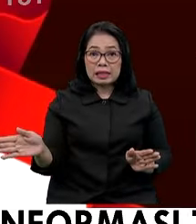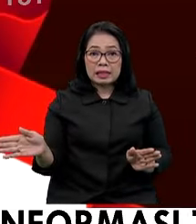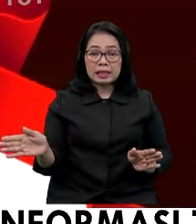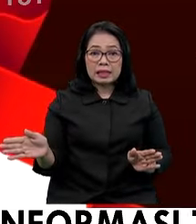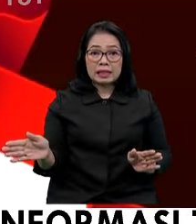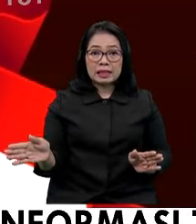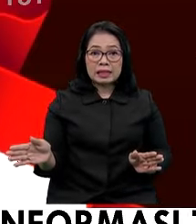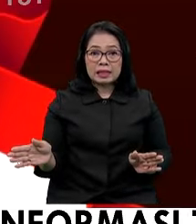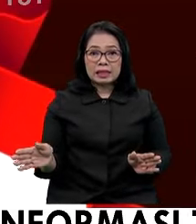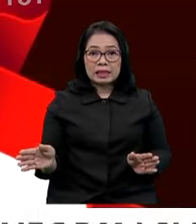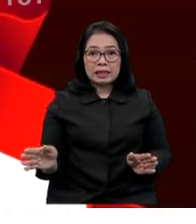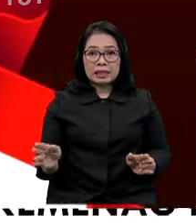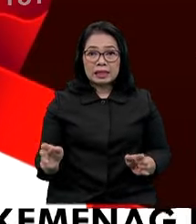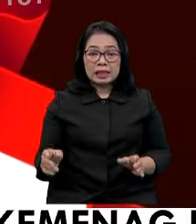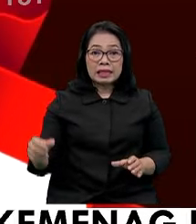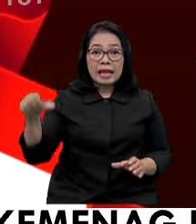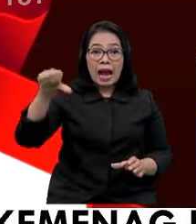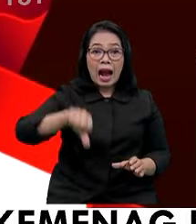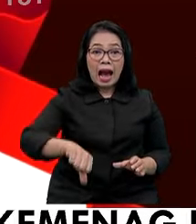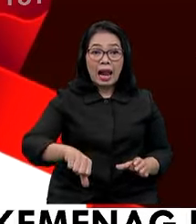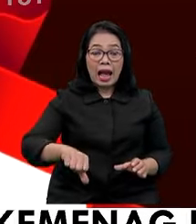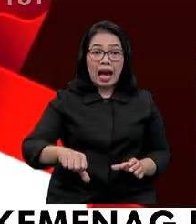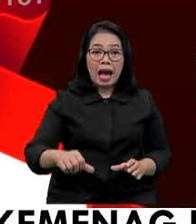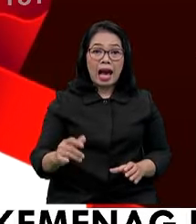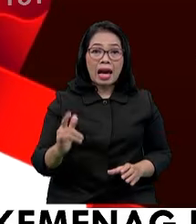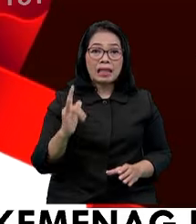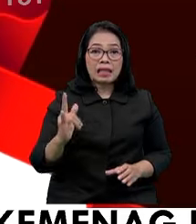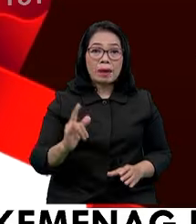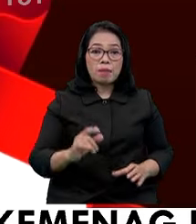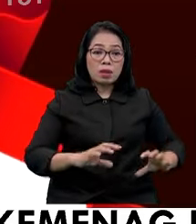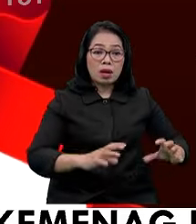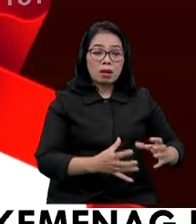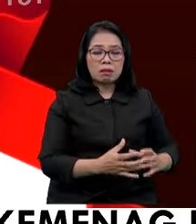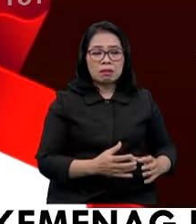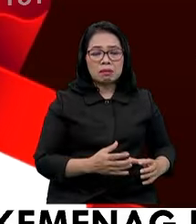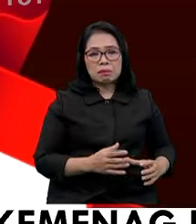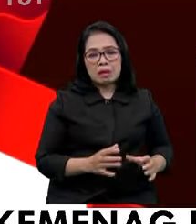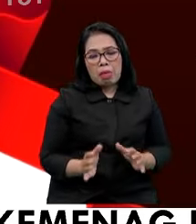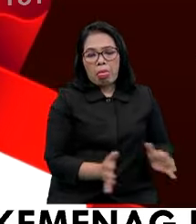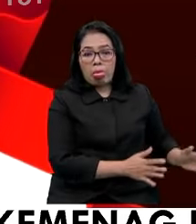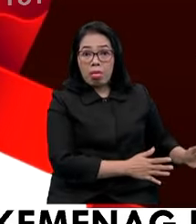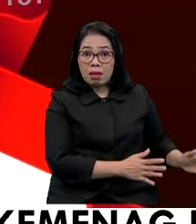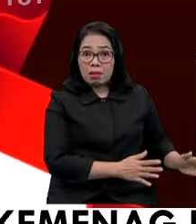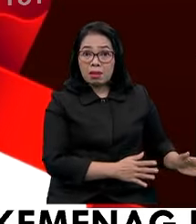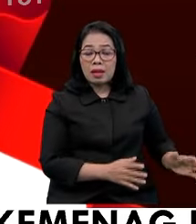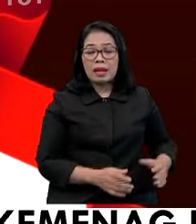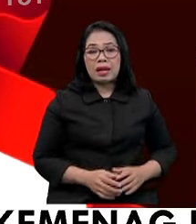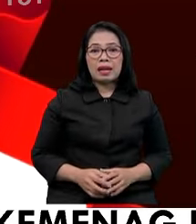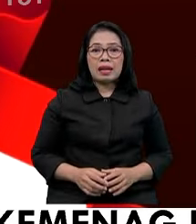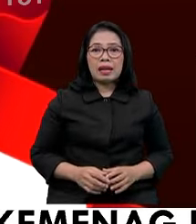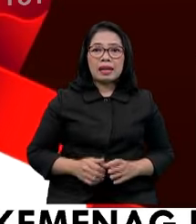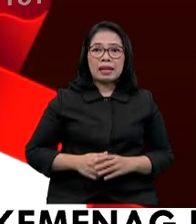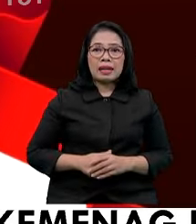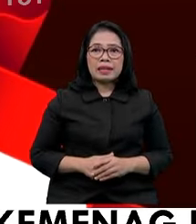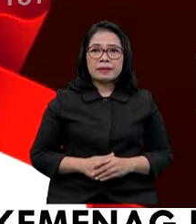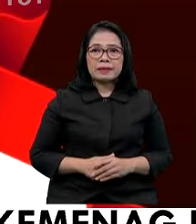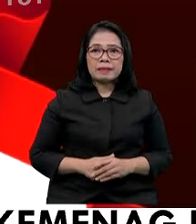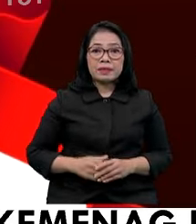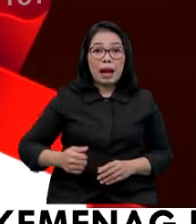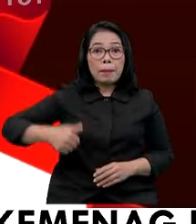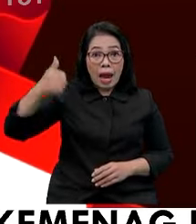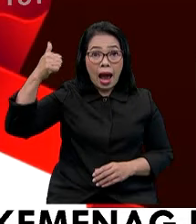yaitu adalah yang kalah tetap dia ada kelompok yang disingkirkan kemudian yang